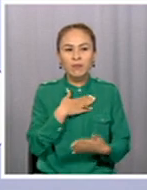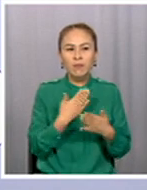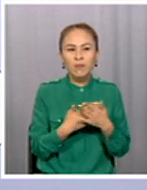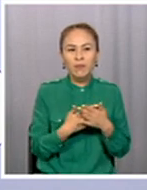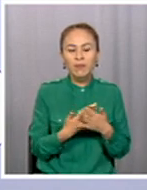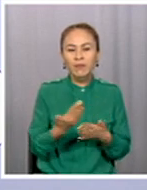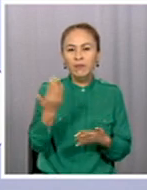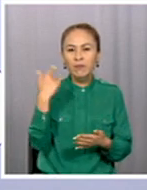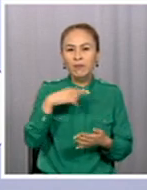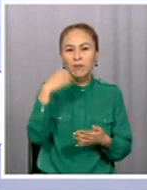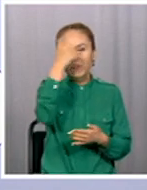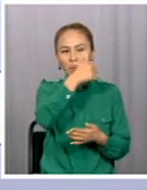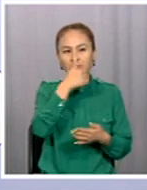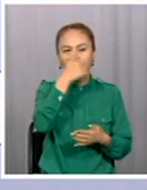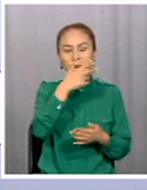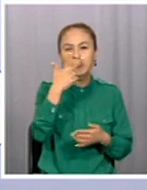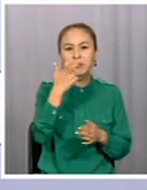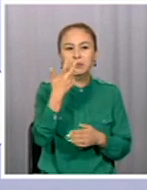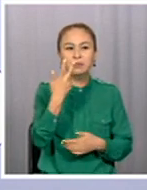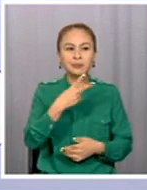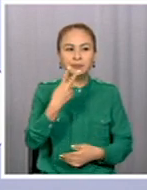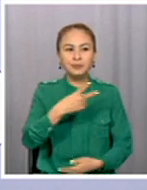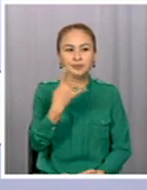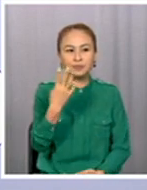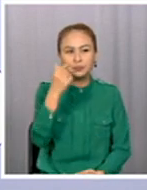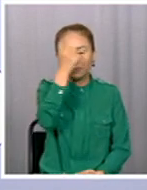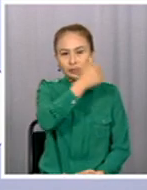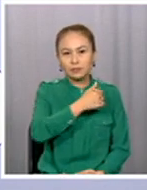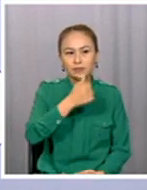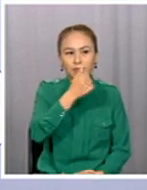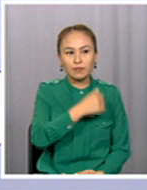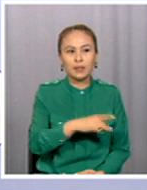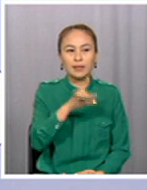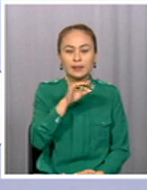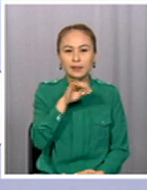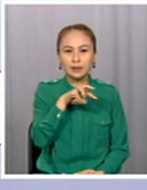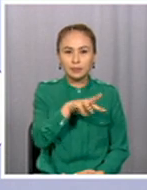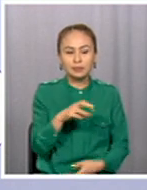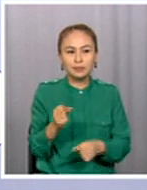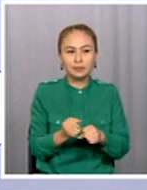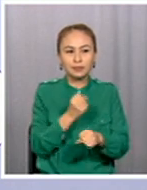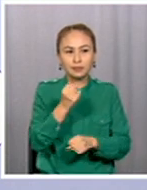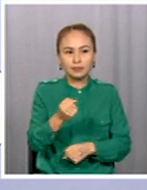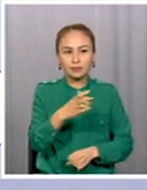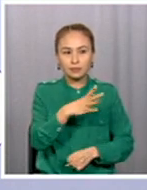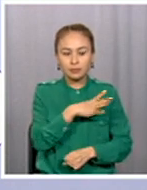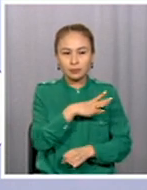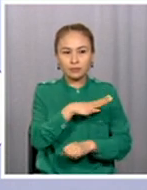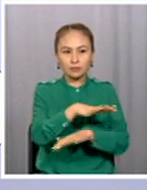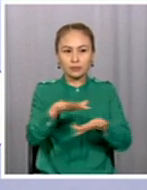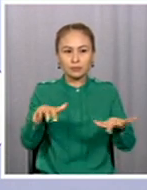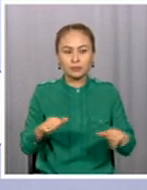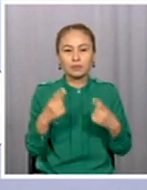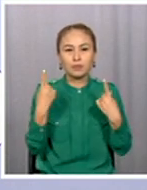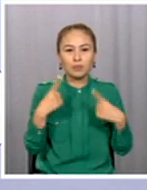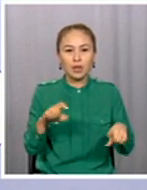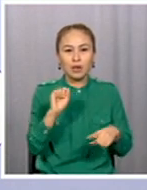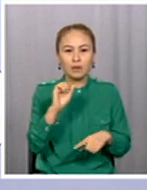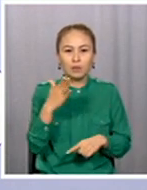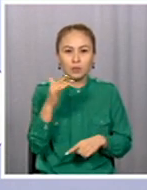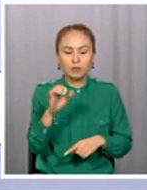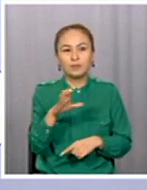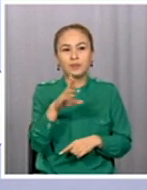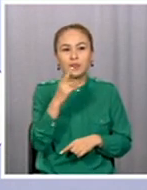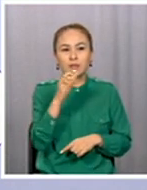заманымыздың 324 жылы Рим императоры деп тағайындалады. Ол басқа Августтерді,